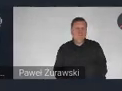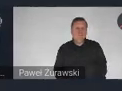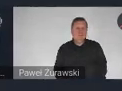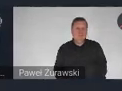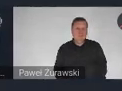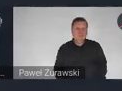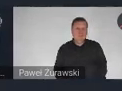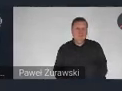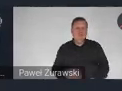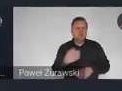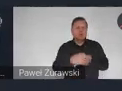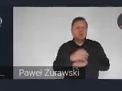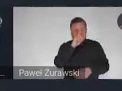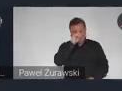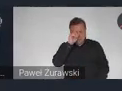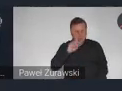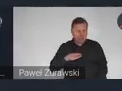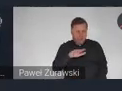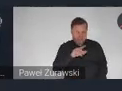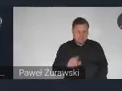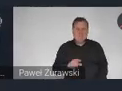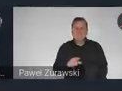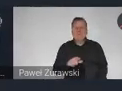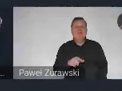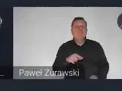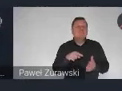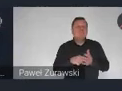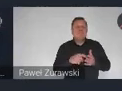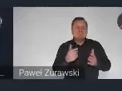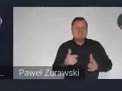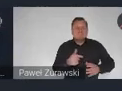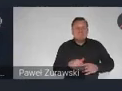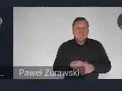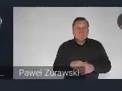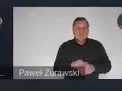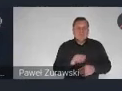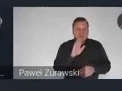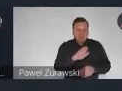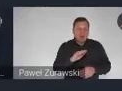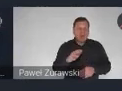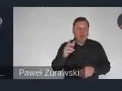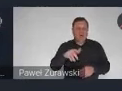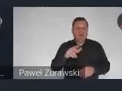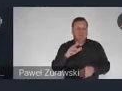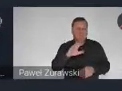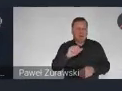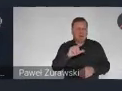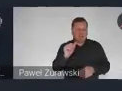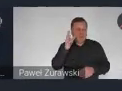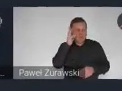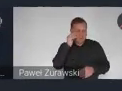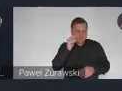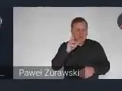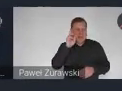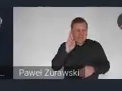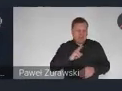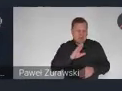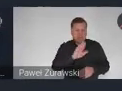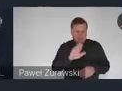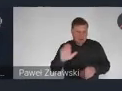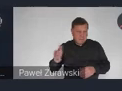uniwersytety ludowe co do zasady mają tą bazę noclegową w postaci internatów